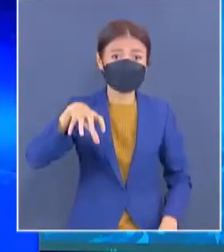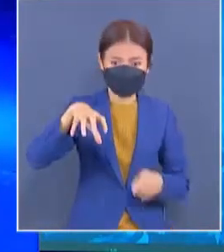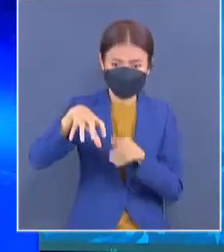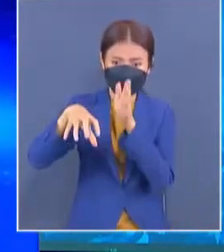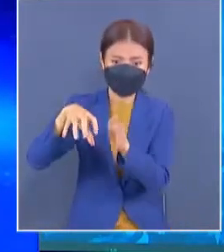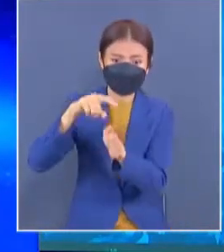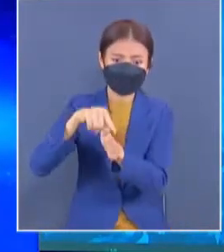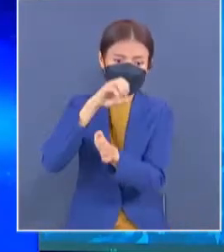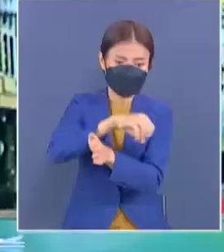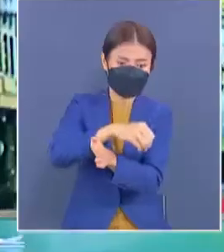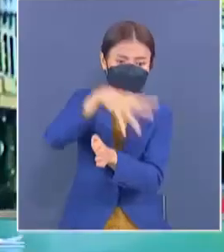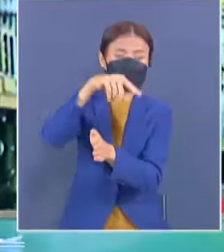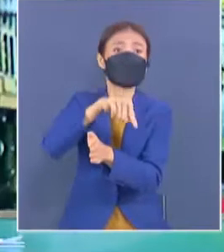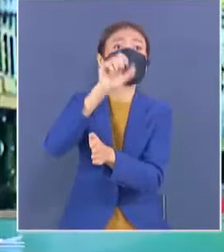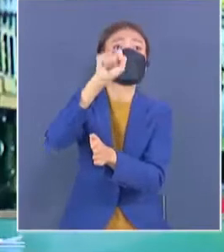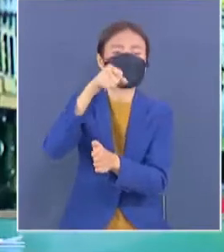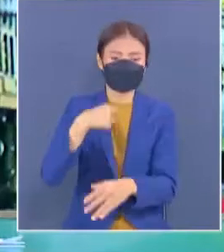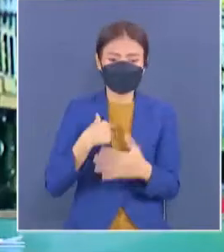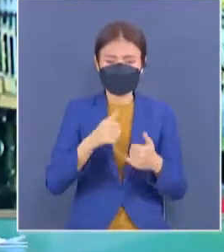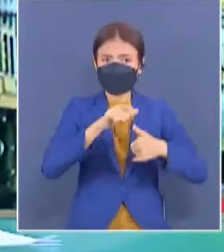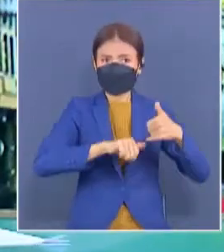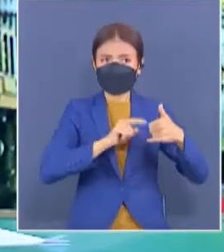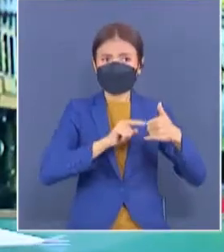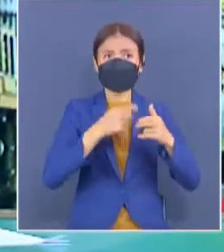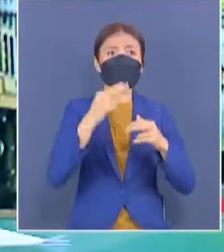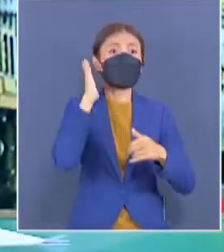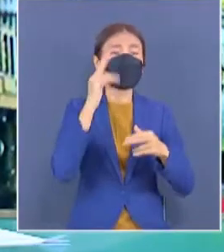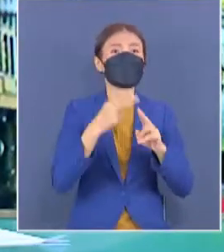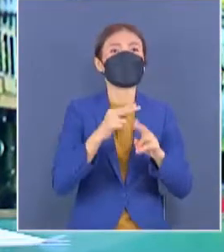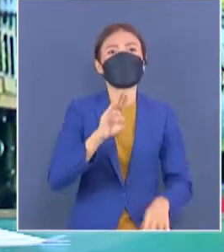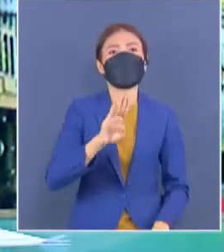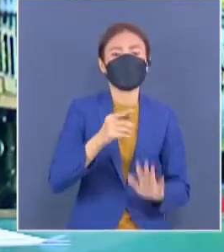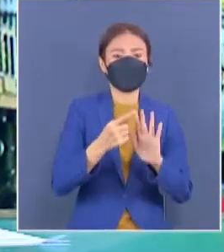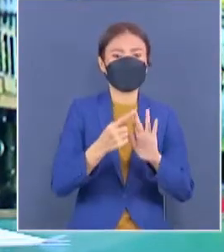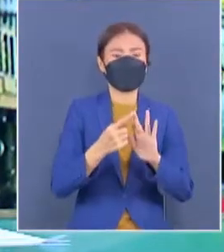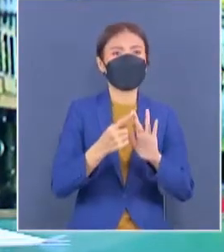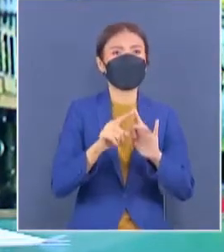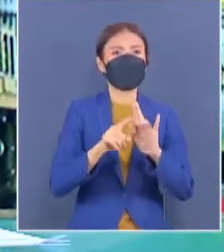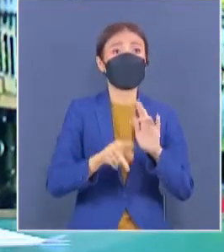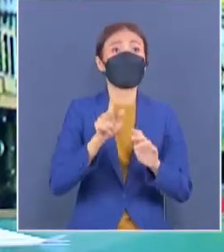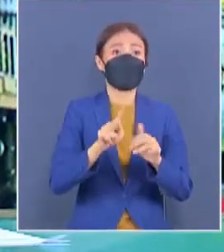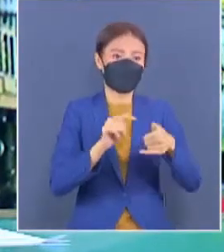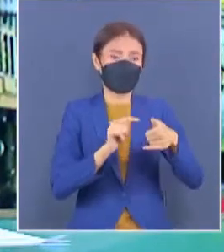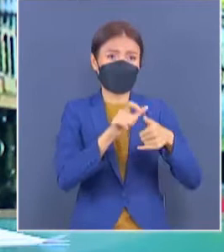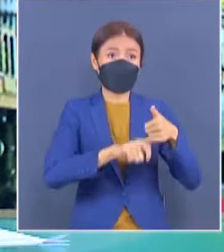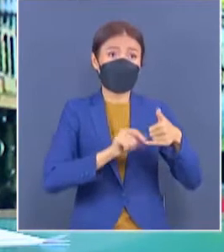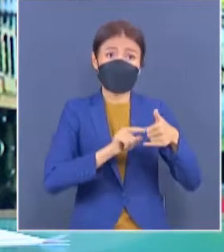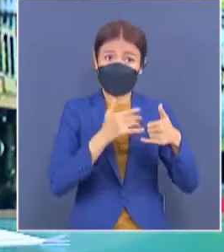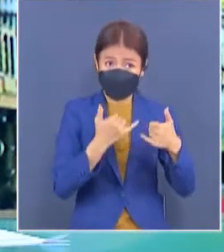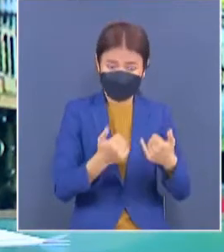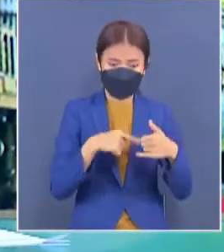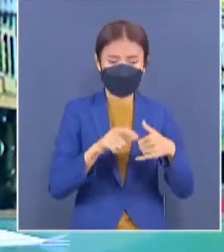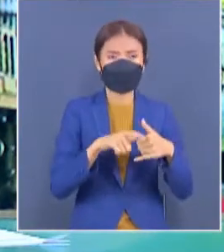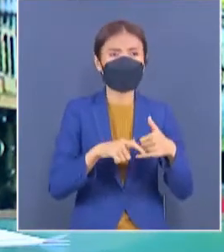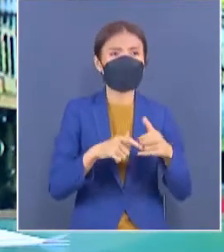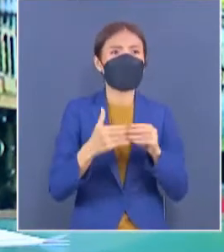ำตัวในบุ๊กธนายุทธเนี่ยแรปเปอร์หนุ่มเนี่ยไปดำเนินการในคดีครอบครองวัตถุระเบิดนะครับก็นำตัวไปฝากขัง